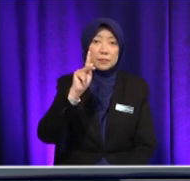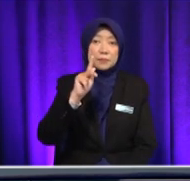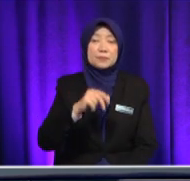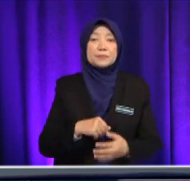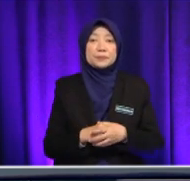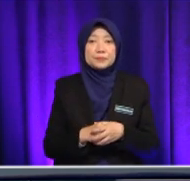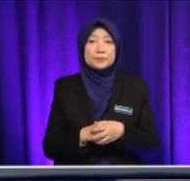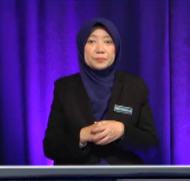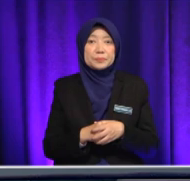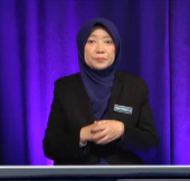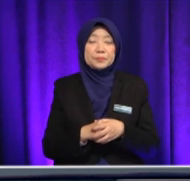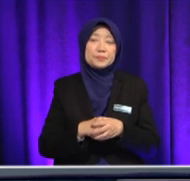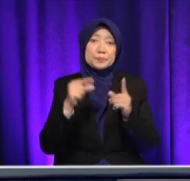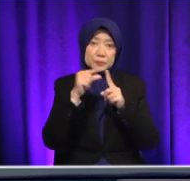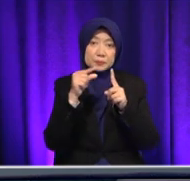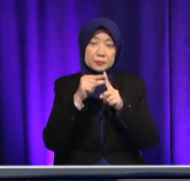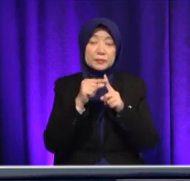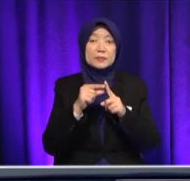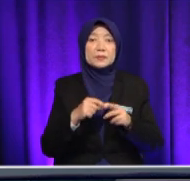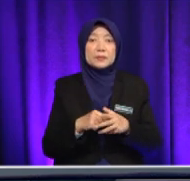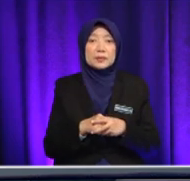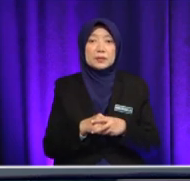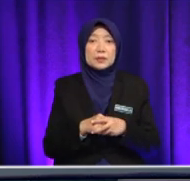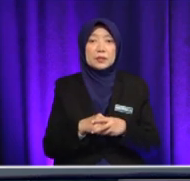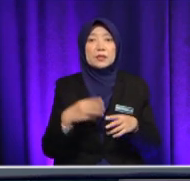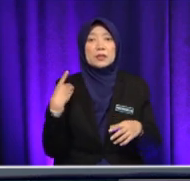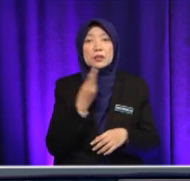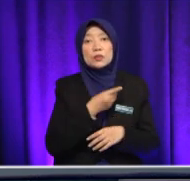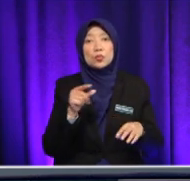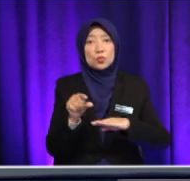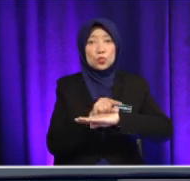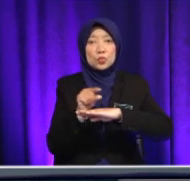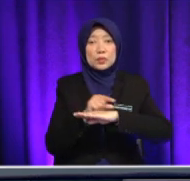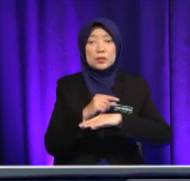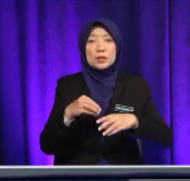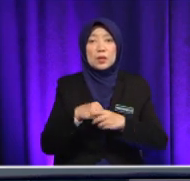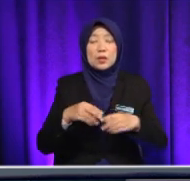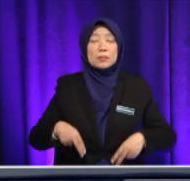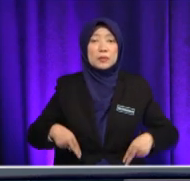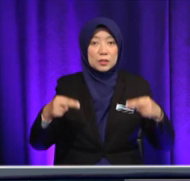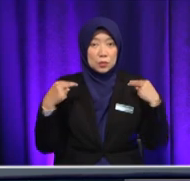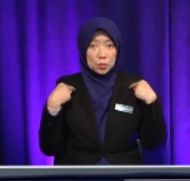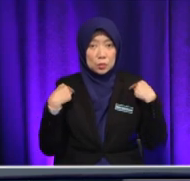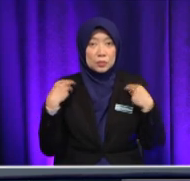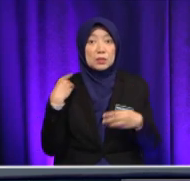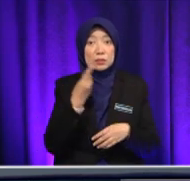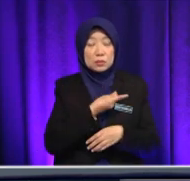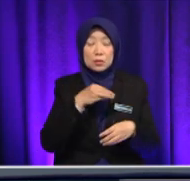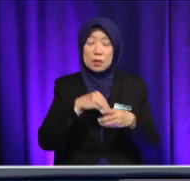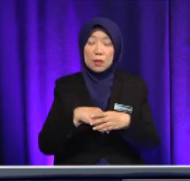ini adalah getah yang kita gunakan dalam kehidupan seharian kita pada tubuh badan kita.